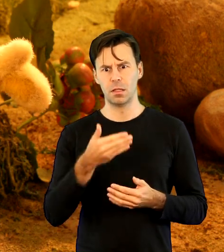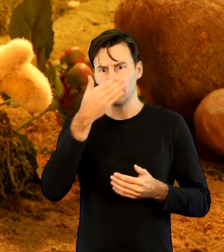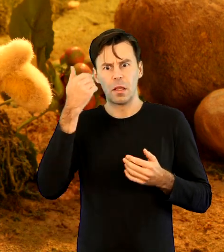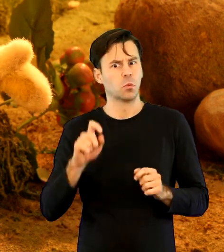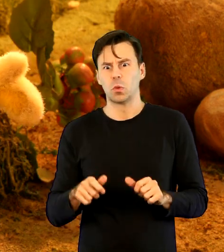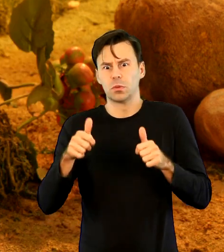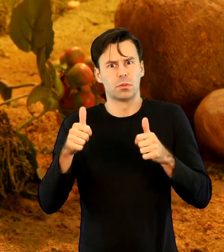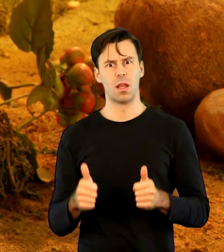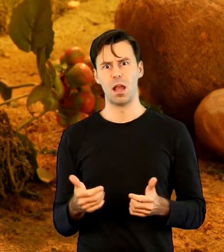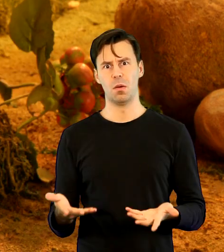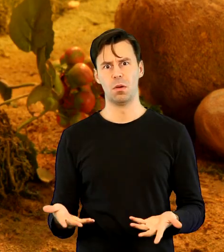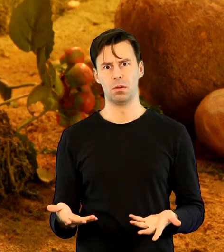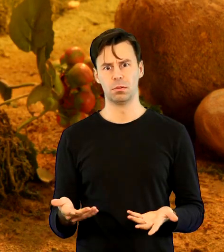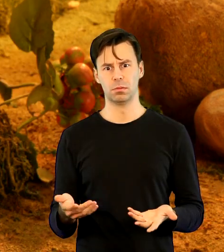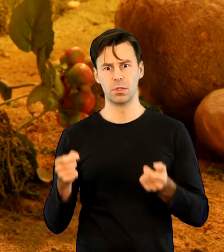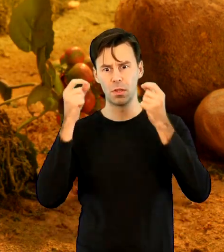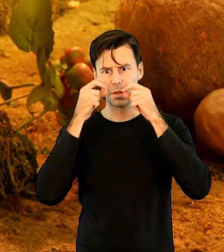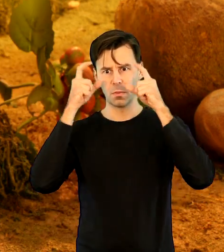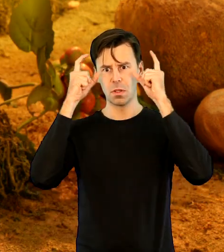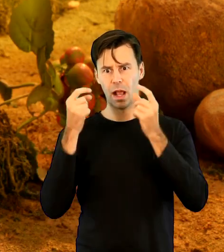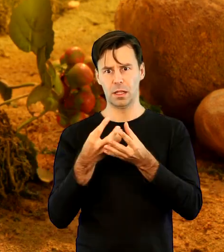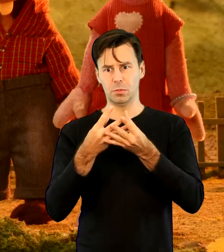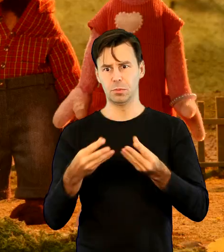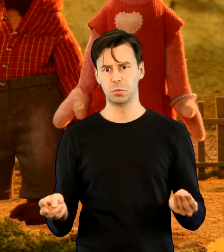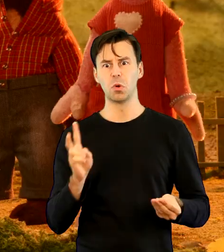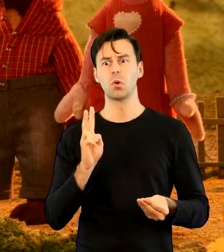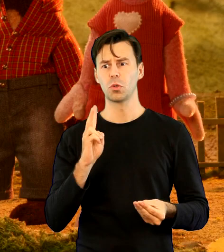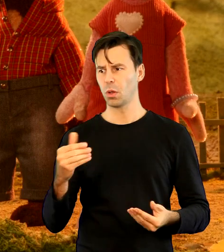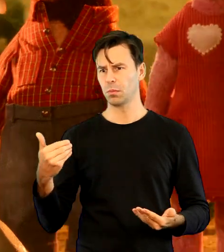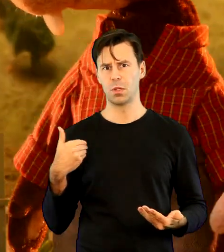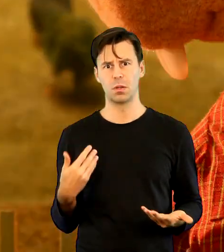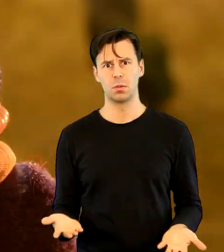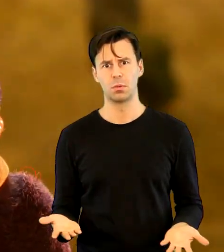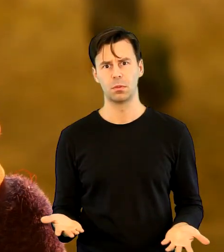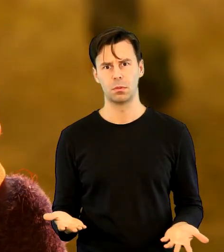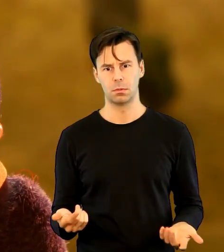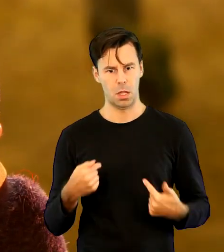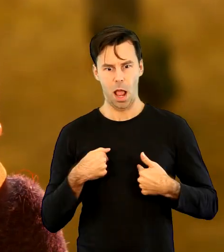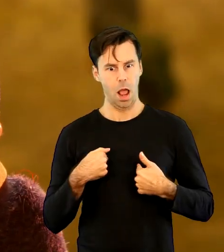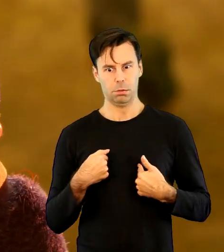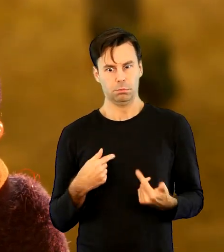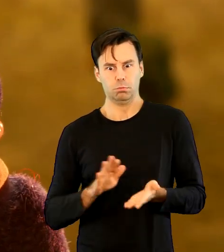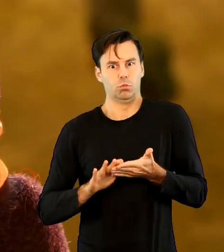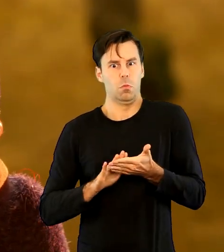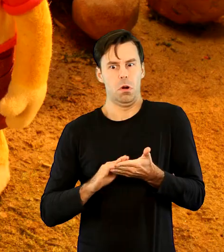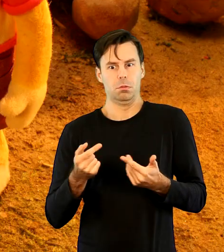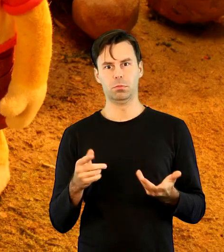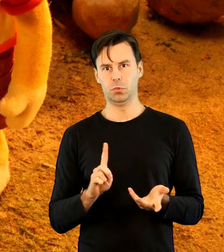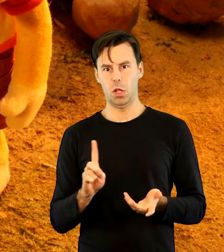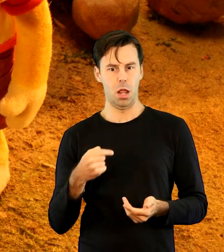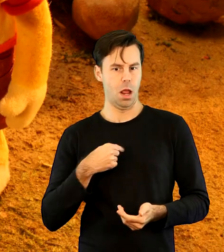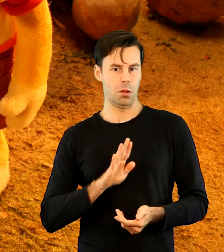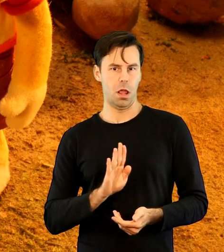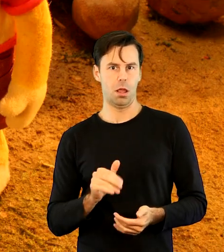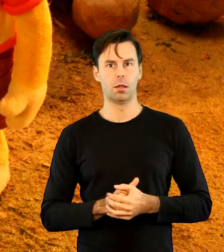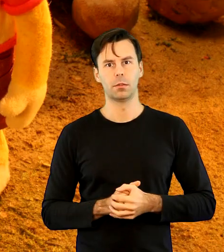Nie wiem, jak to się stało, ale niespodzianka zniknęła. Ktoś tu musiał być. Ja? Ja przepraszam.